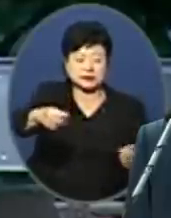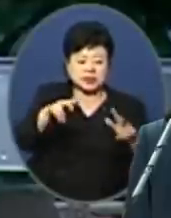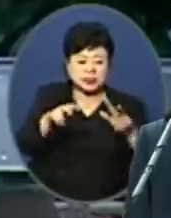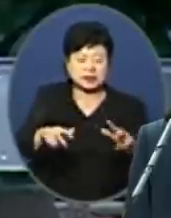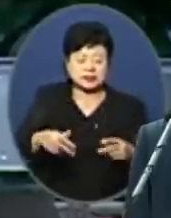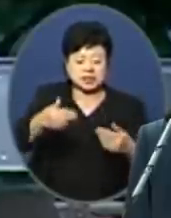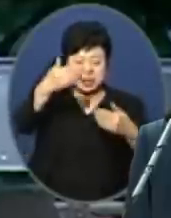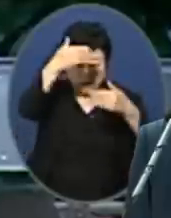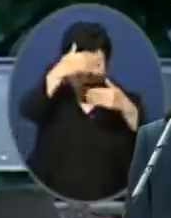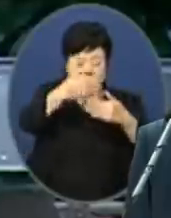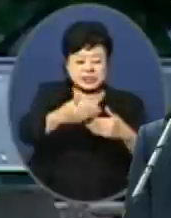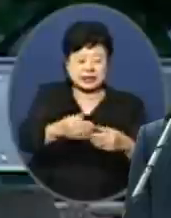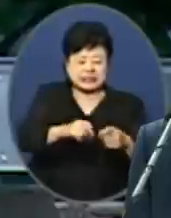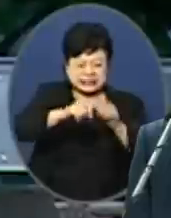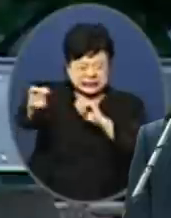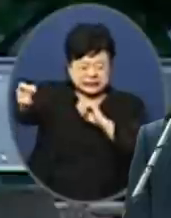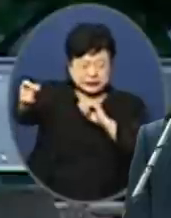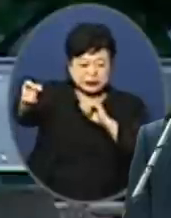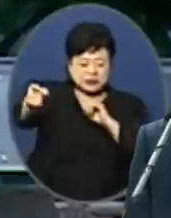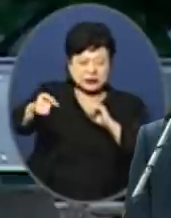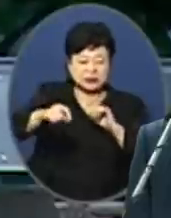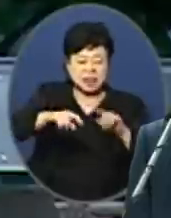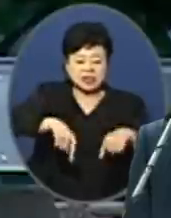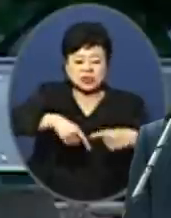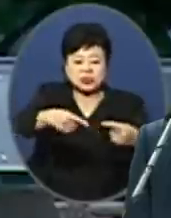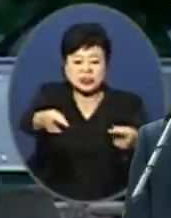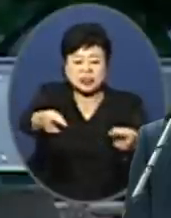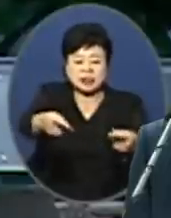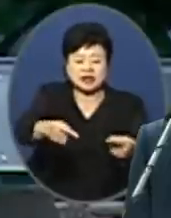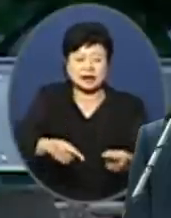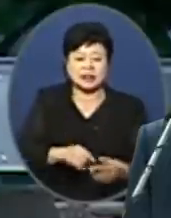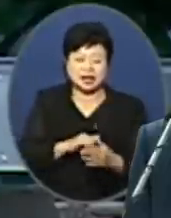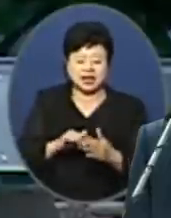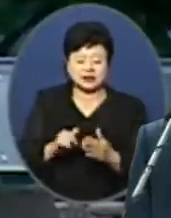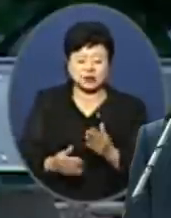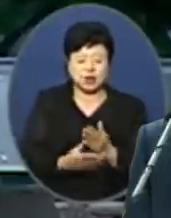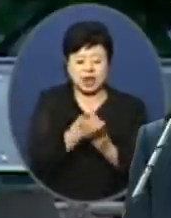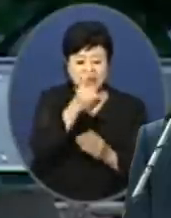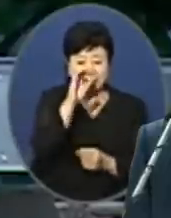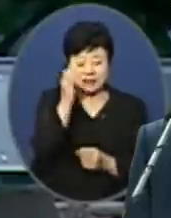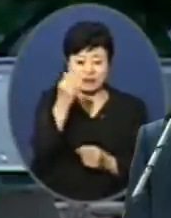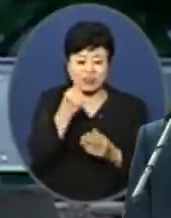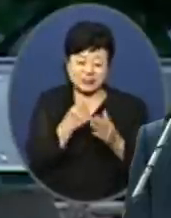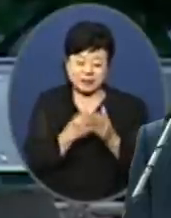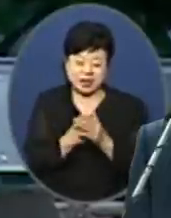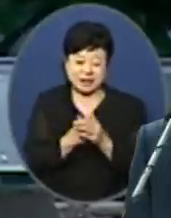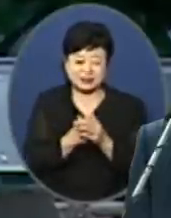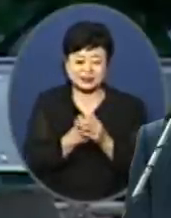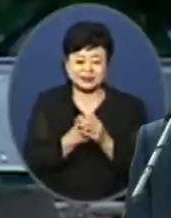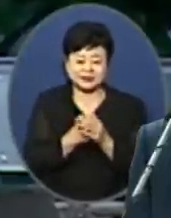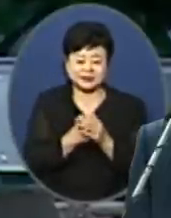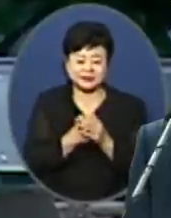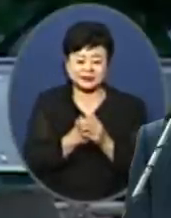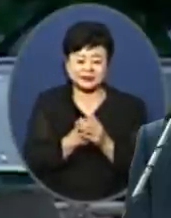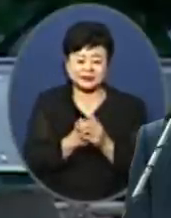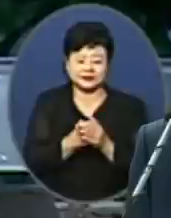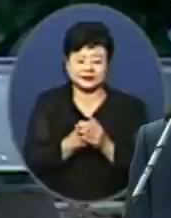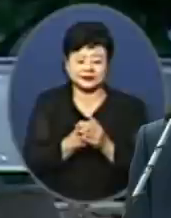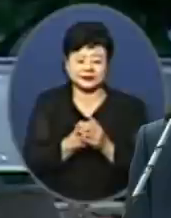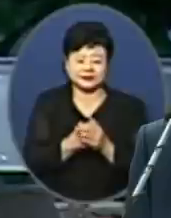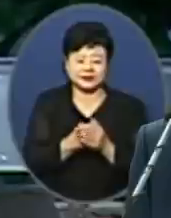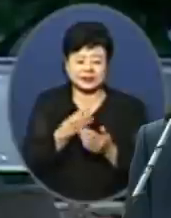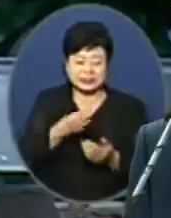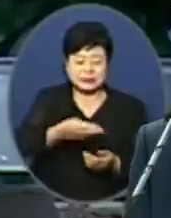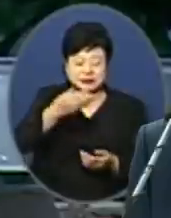이제는 휘장을 통해서 찢어버리고 한 가족이 되었으므로 3차원에 사는